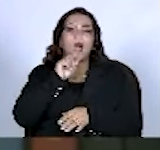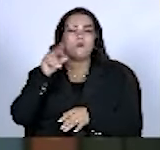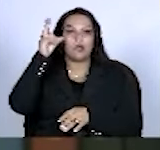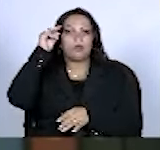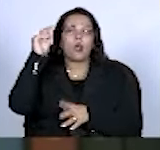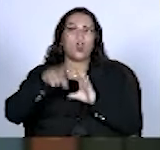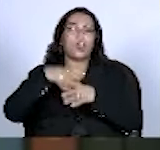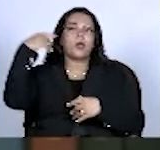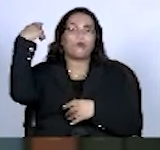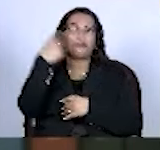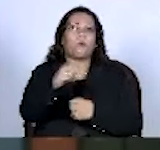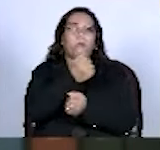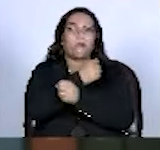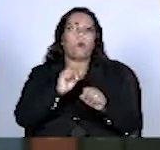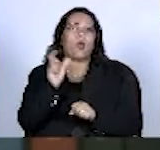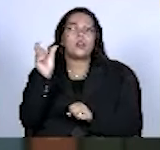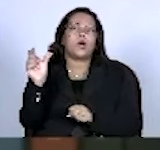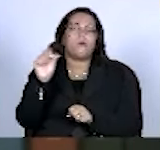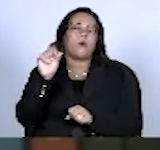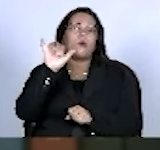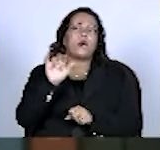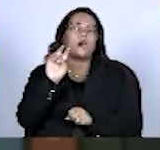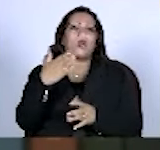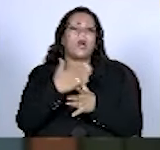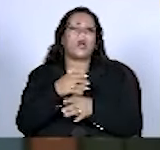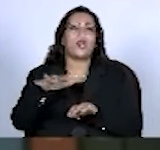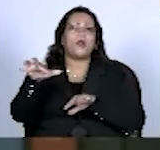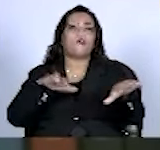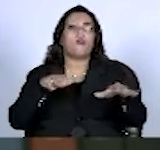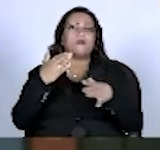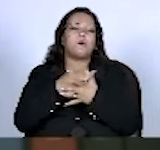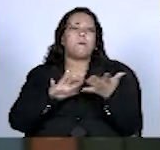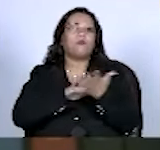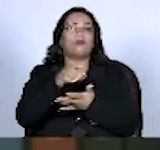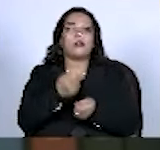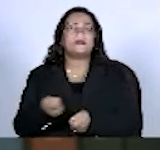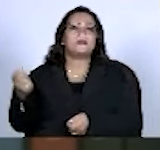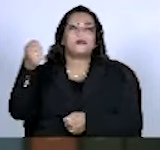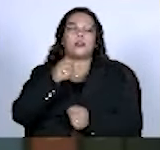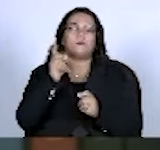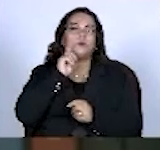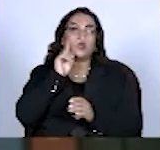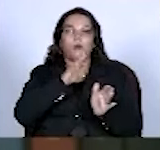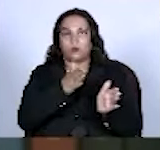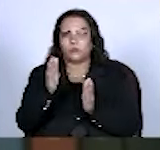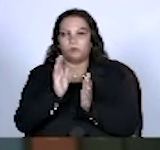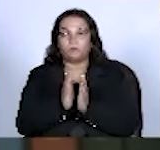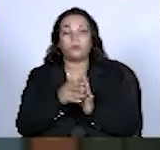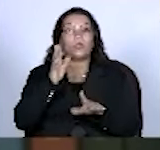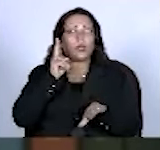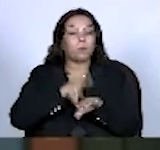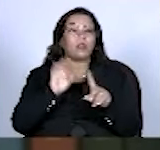بقصف منشات ن ايرانيه لان ده قد يؤدي الى اتساع نطاق العمليات ايضا